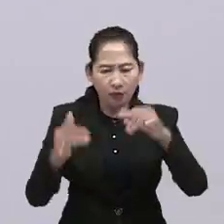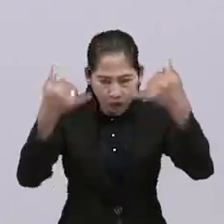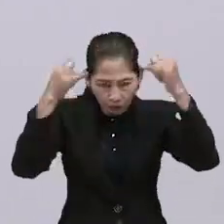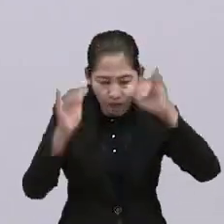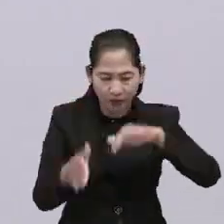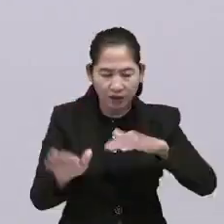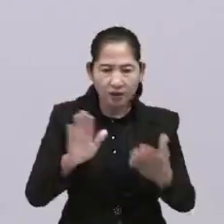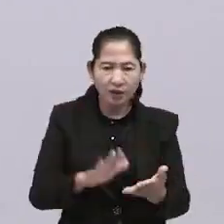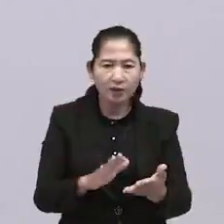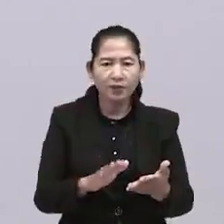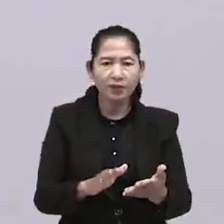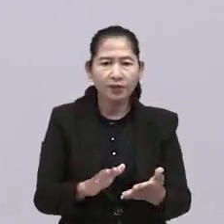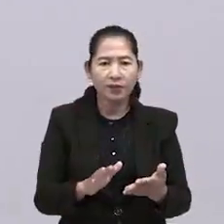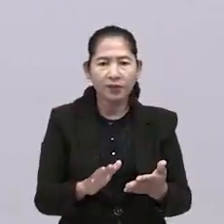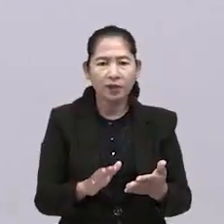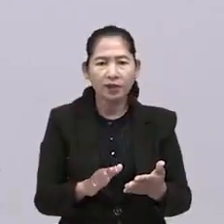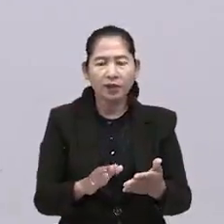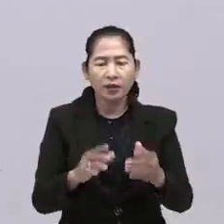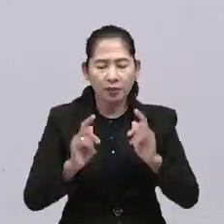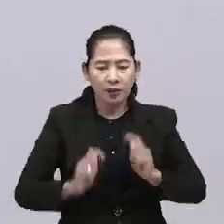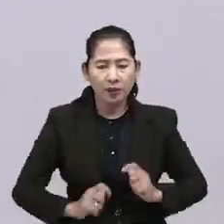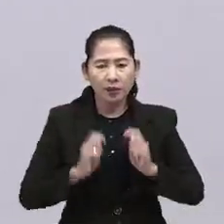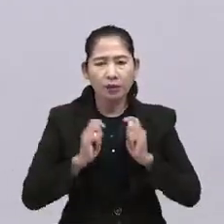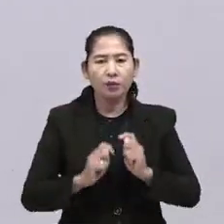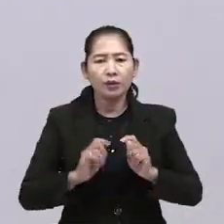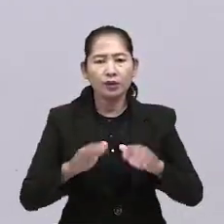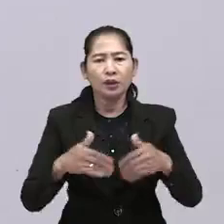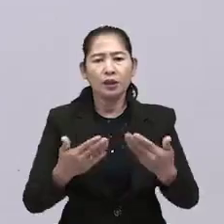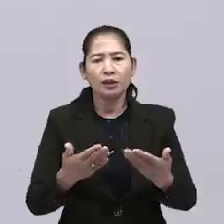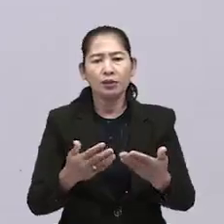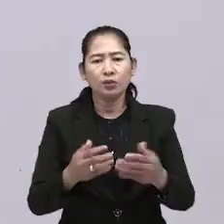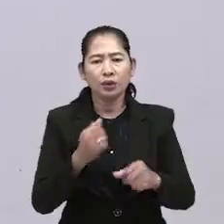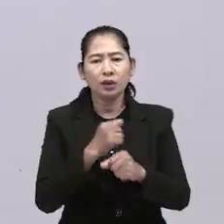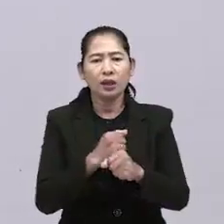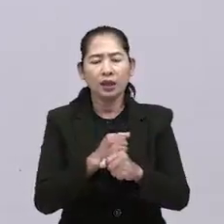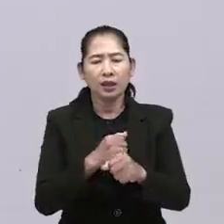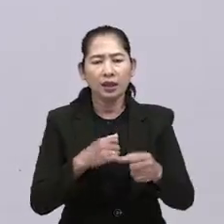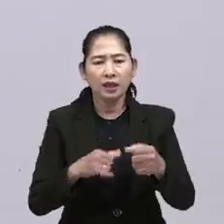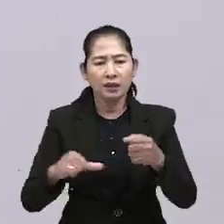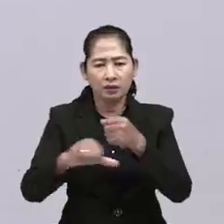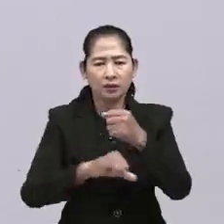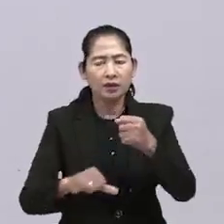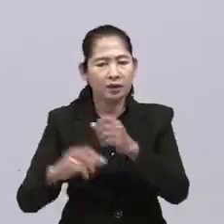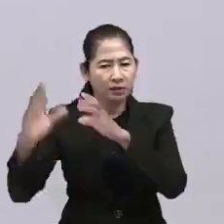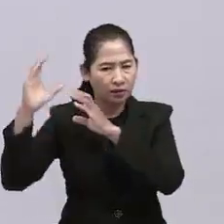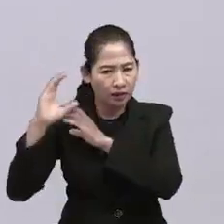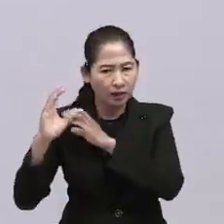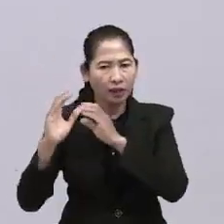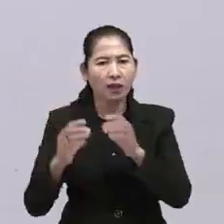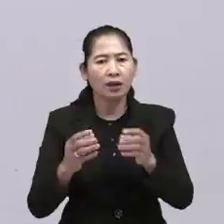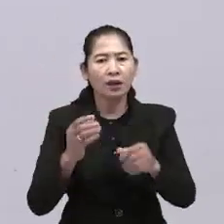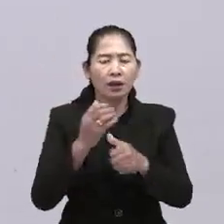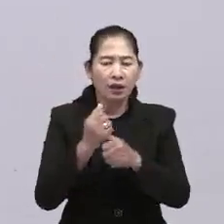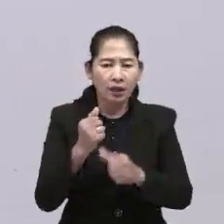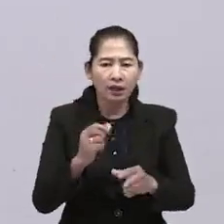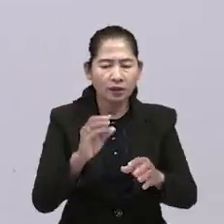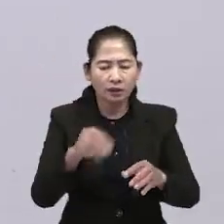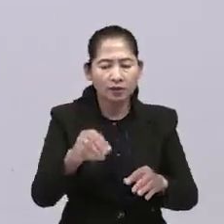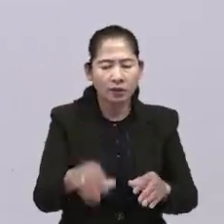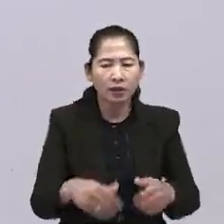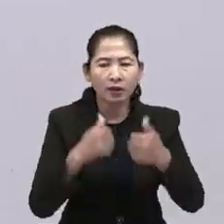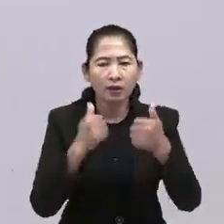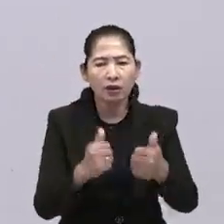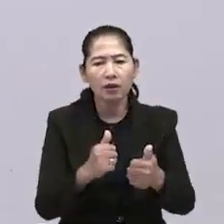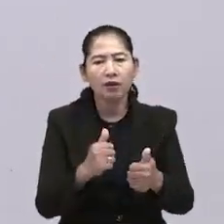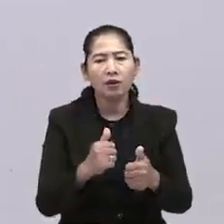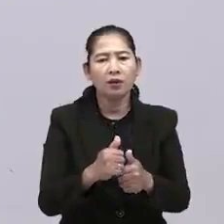នោះបានផ្ដល់តែតាំងអឺសំទោសពេលនៅរស់គឺយើងផ្ដល់មិញត្រូវឲ្យជួយការងារកសិកម្មធ្វើស្រែចំការហើយលើមុខវាយកដាក់ដំណាំឲ្យល្អអី